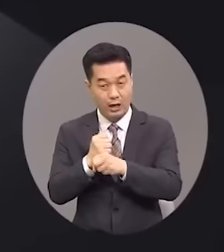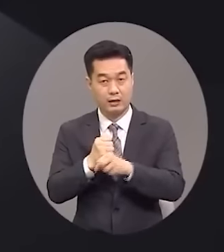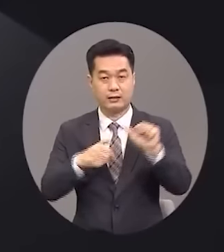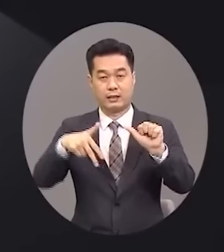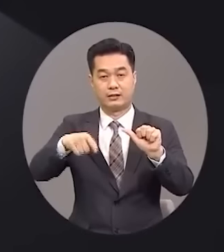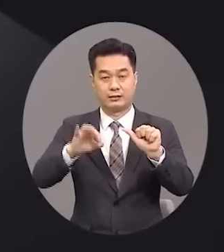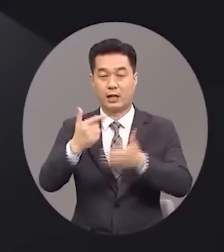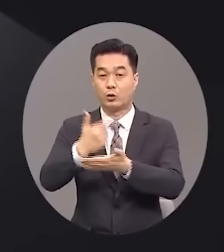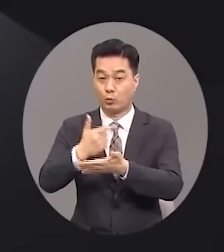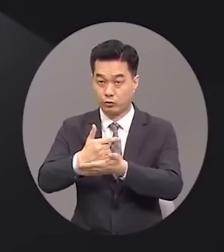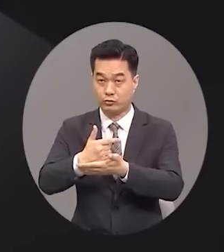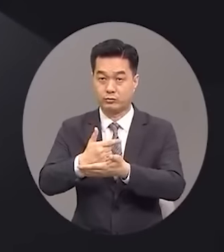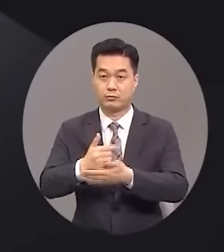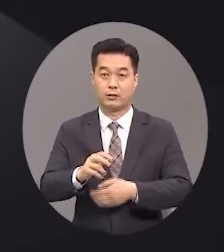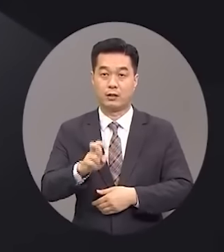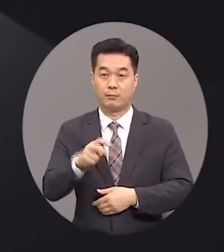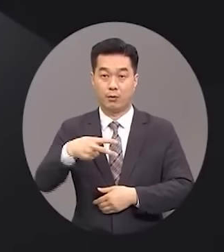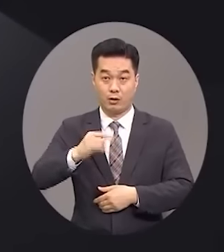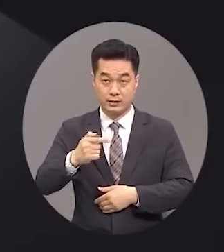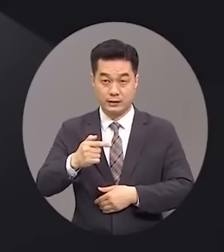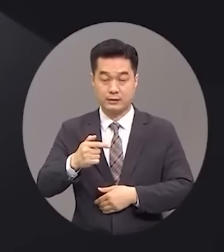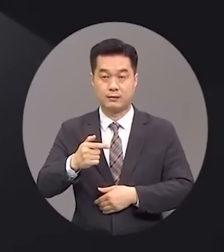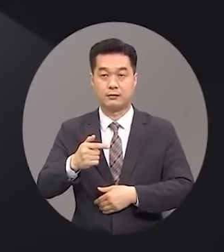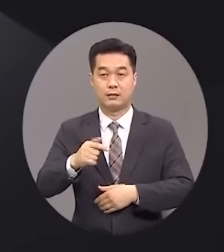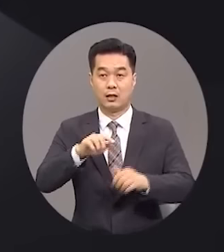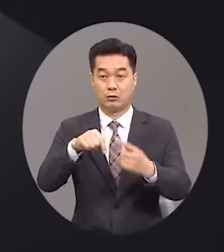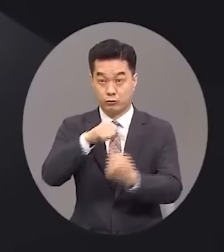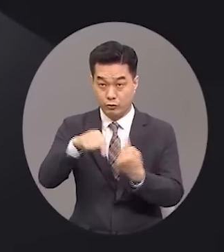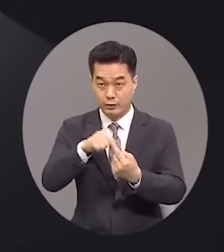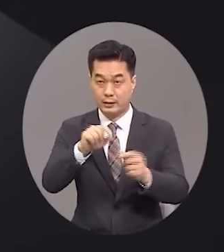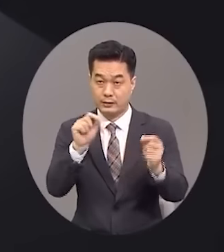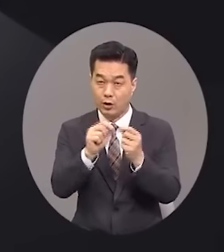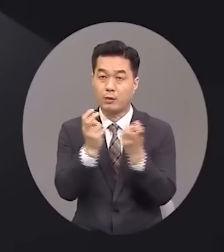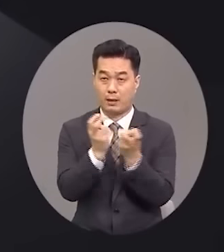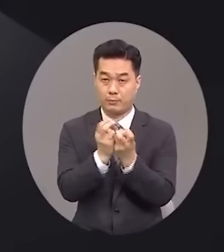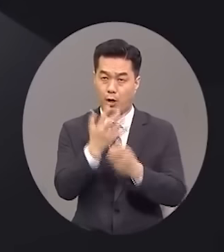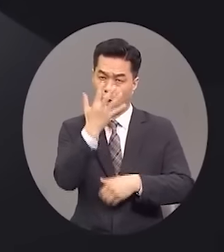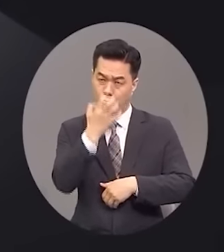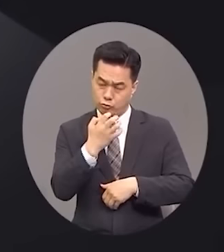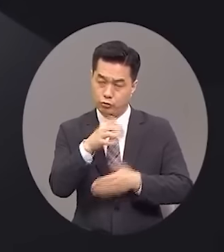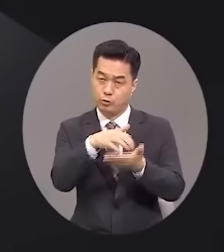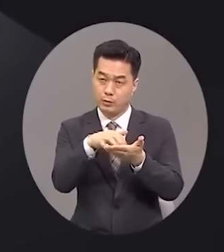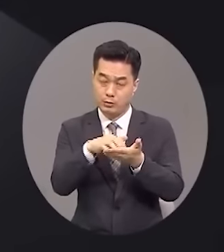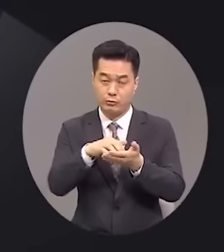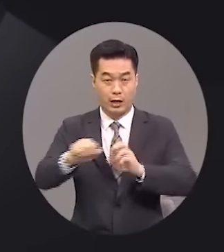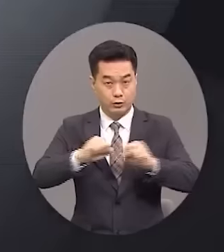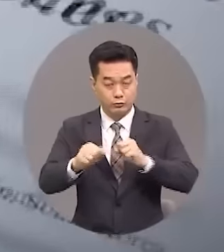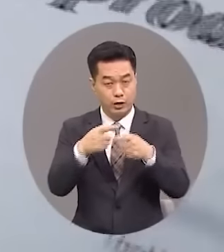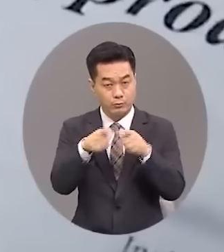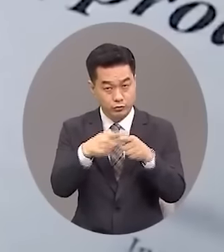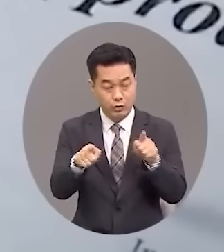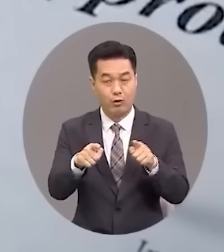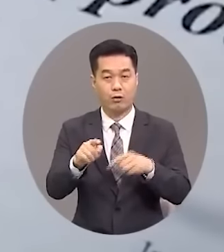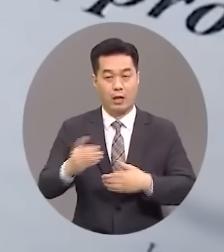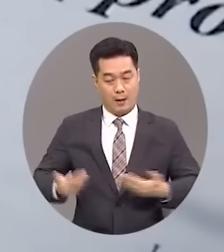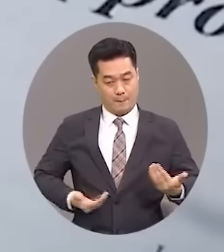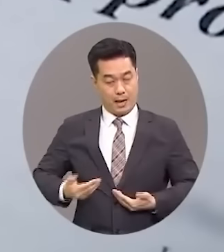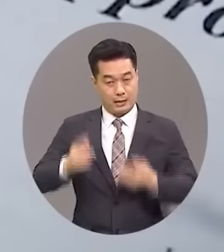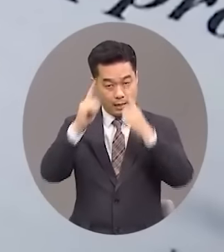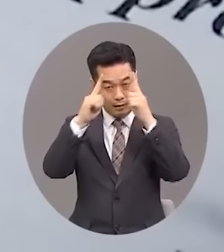논문입니다 머신러닝 접근 방식을 사용한 우울증 비율의 수행 분석이라는 제목으로 방글라데시의 한 대학에 속한 한